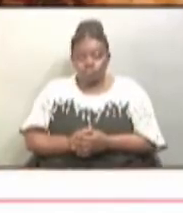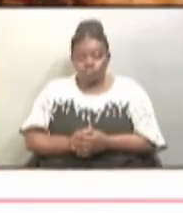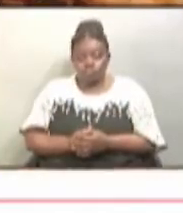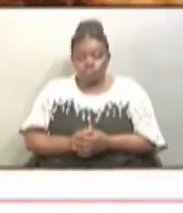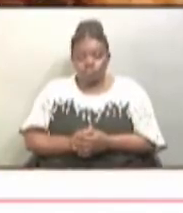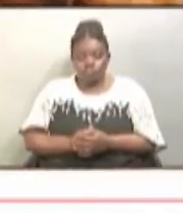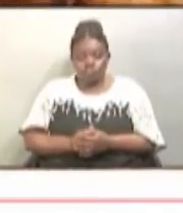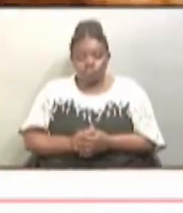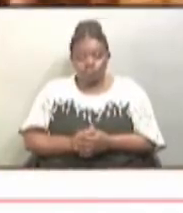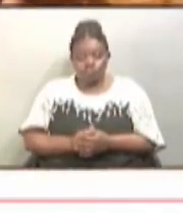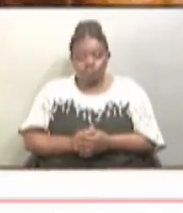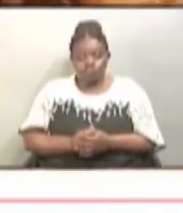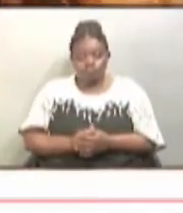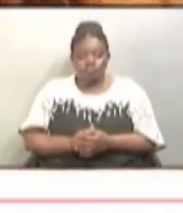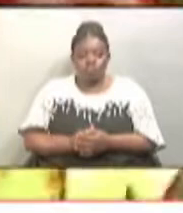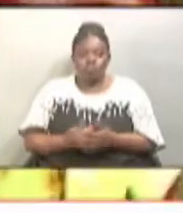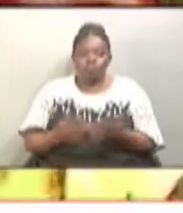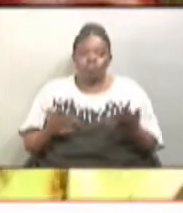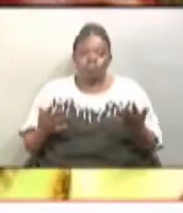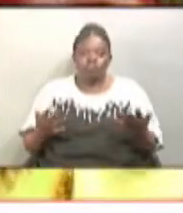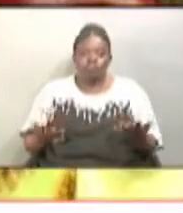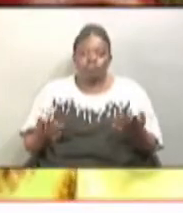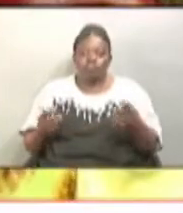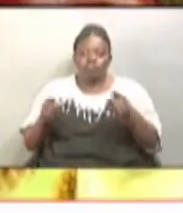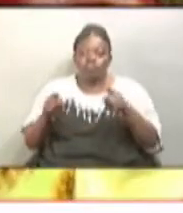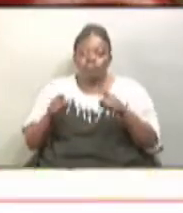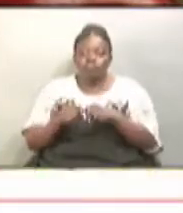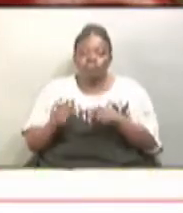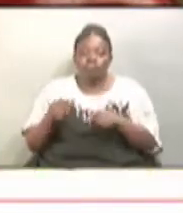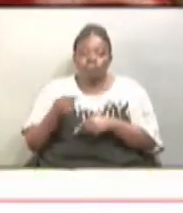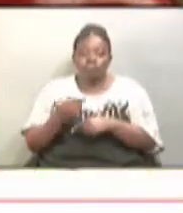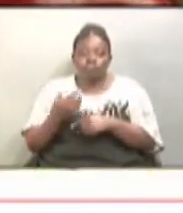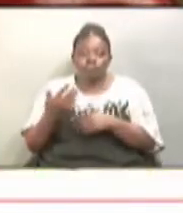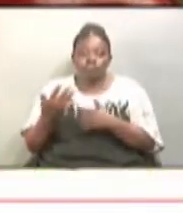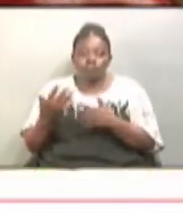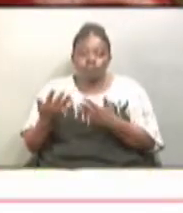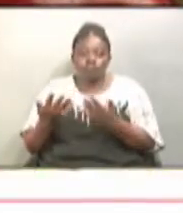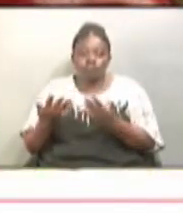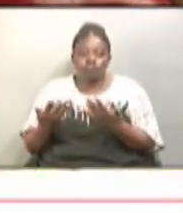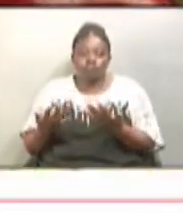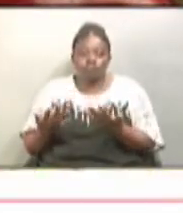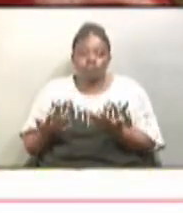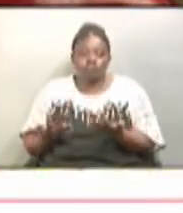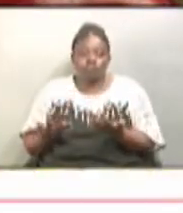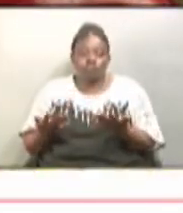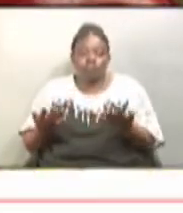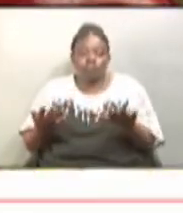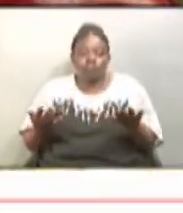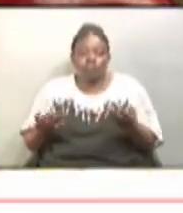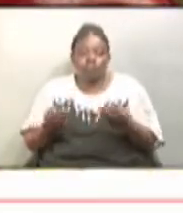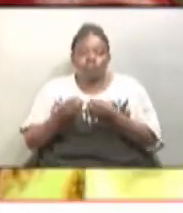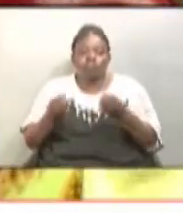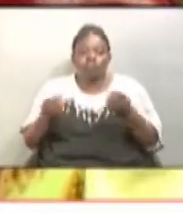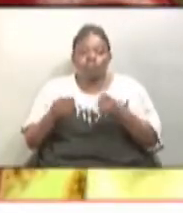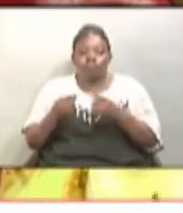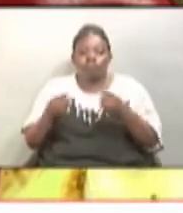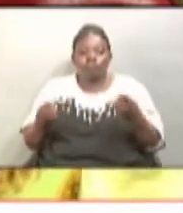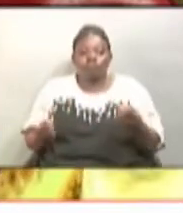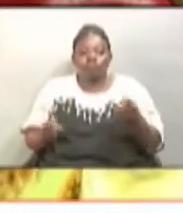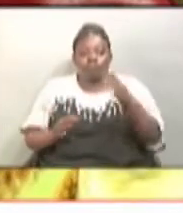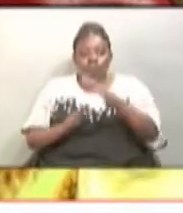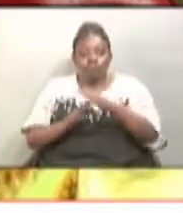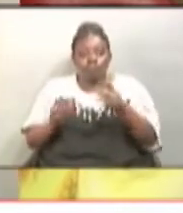nga bukaze bulungi bulimu n'akawoowako omukka. Teekako eggobe eryo olijjako nga kalu bulungi nnyo era ojja wali waggulu